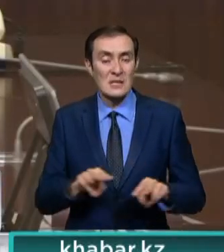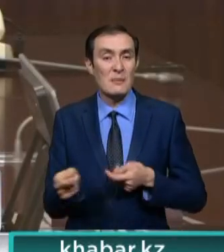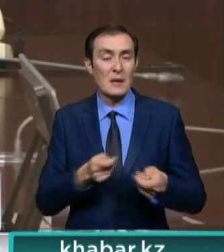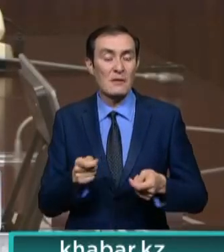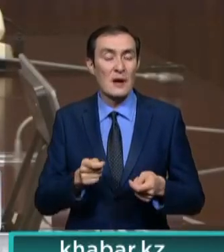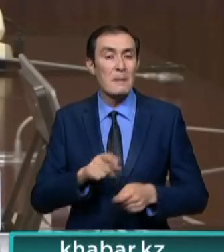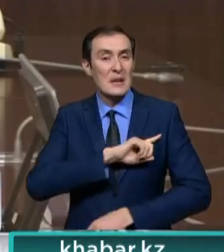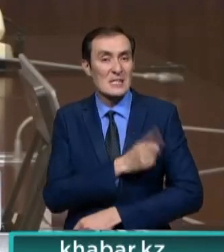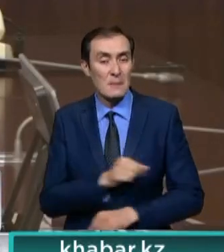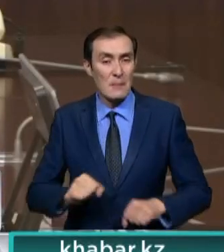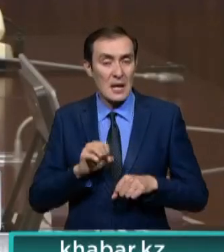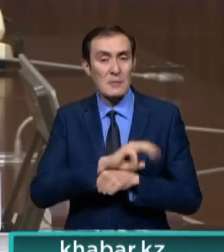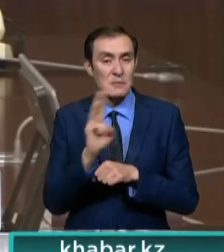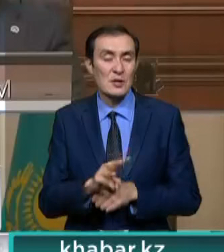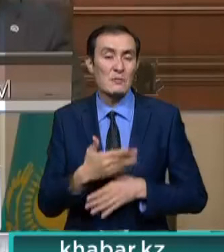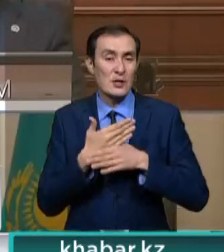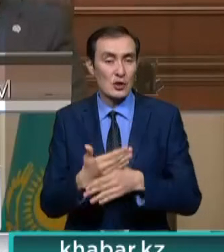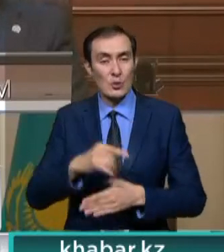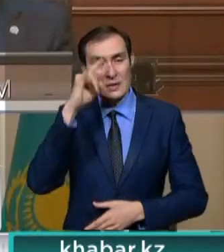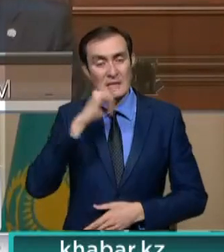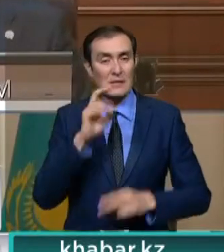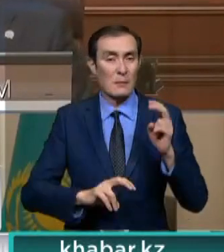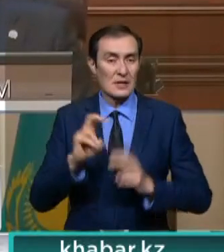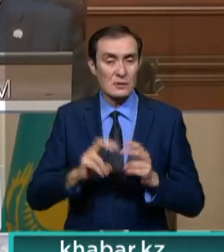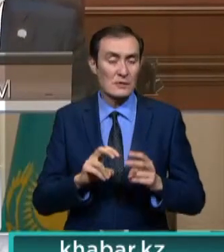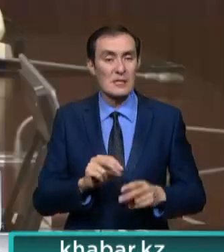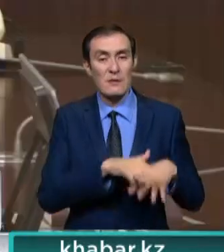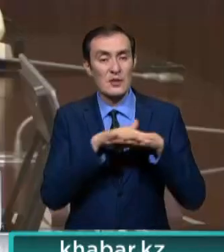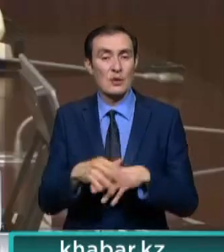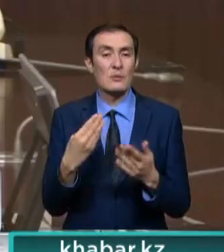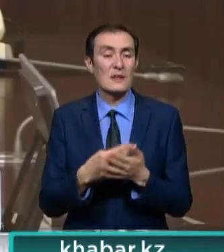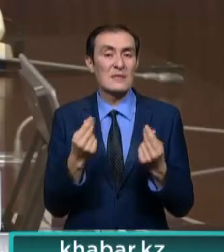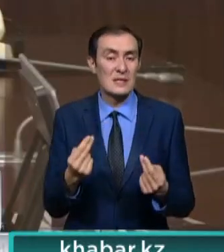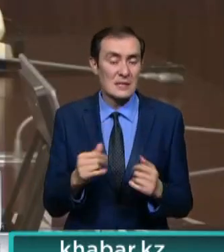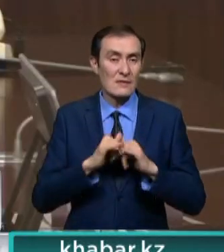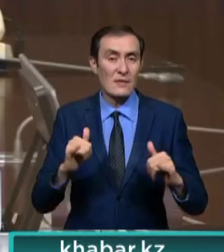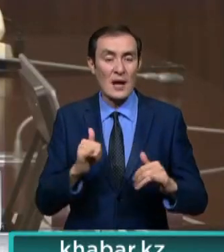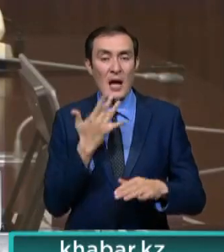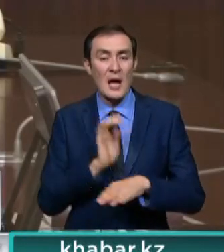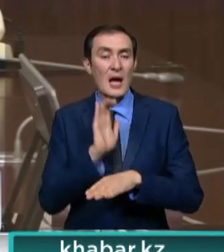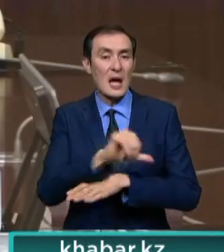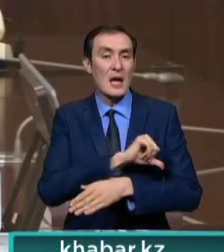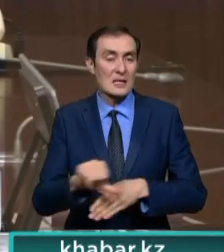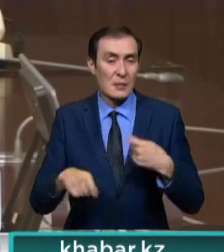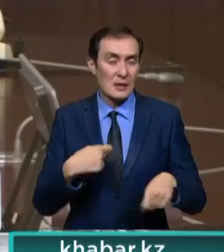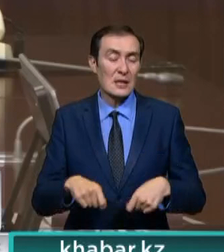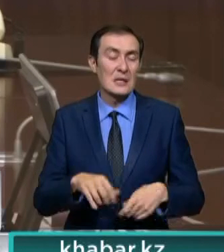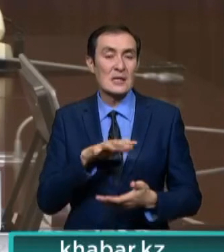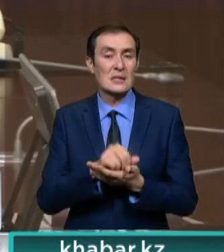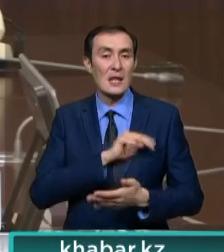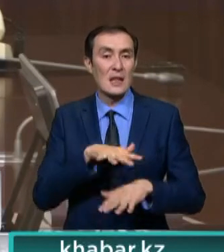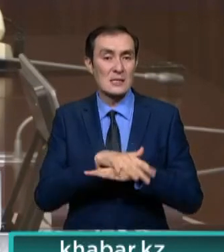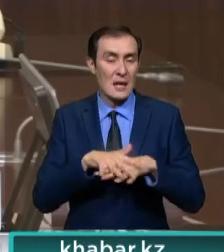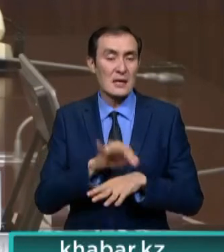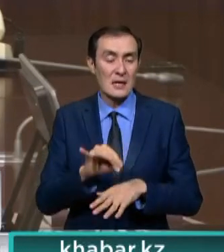акиматам максимально обеспечить поддержку отечественного производства, привлечение инвестиций, продвижение экспорта, сохранению занятости населения